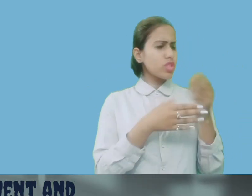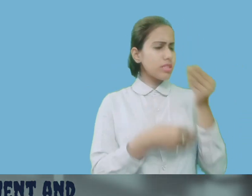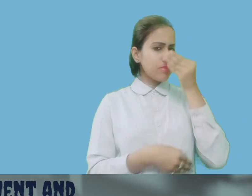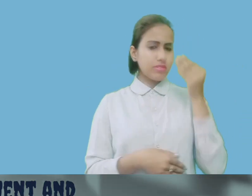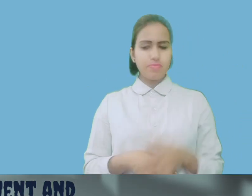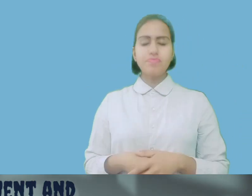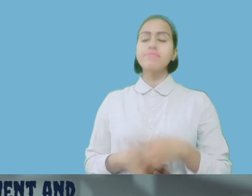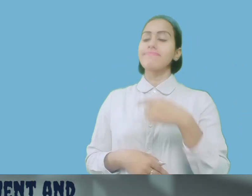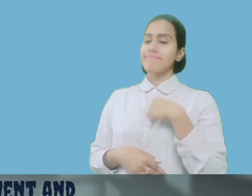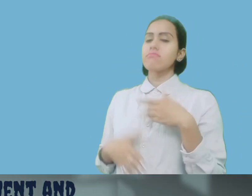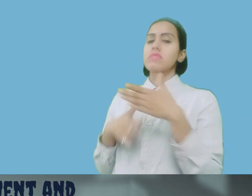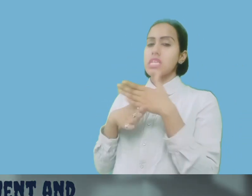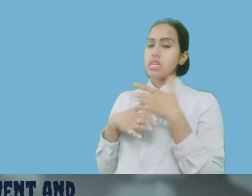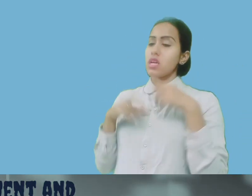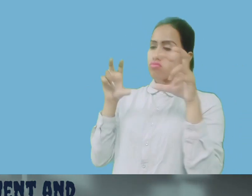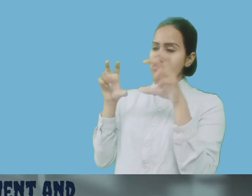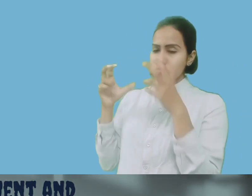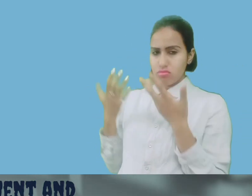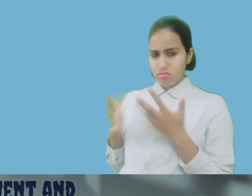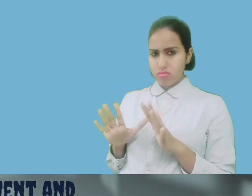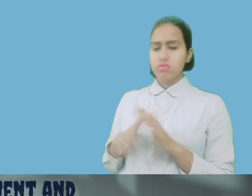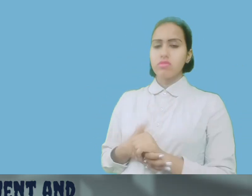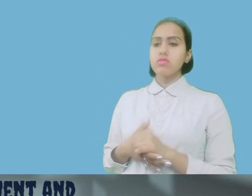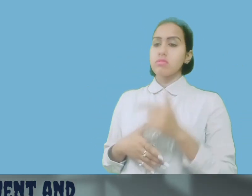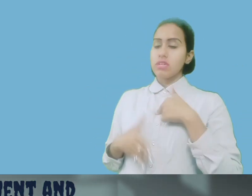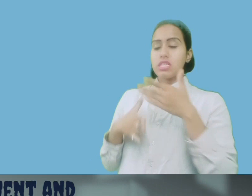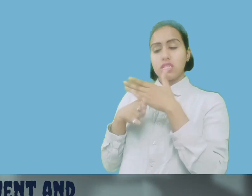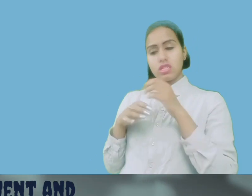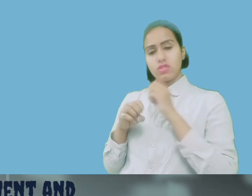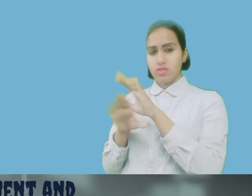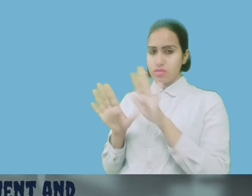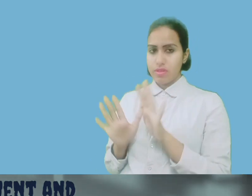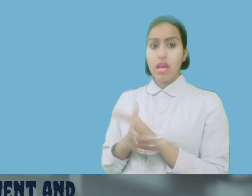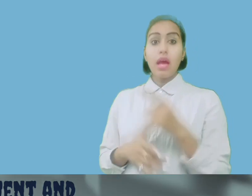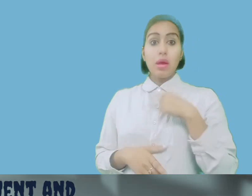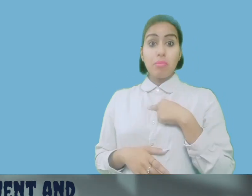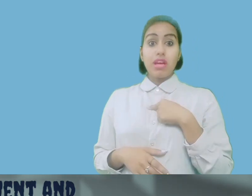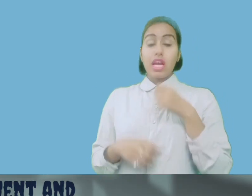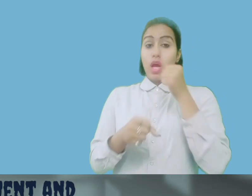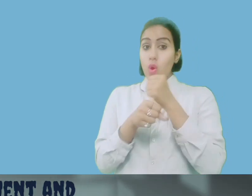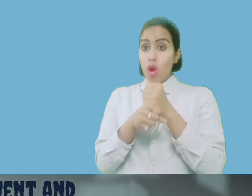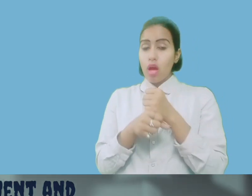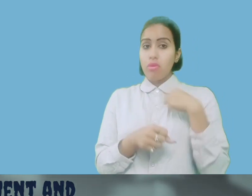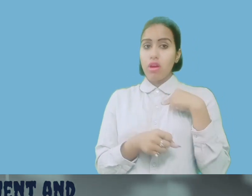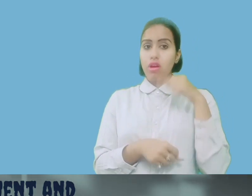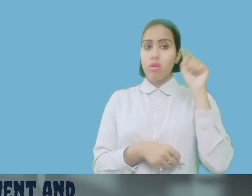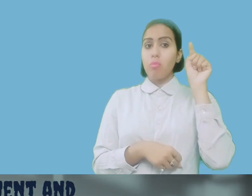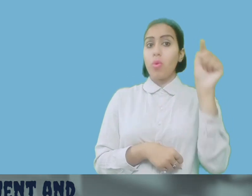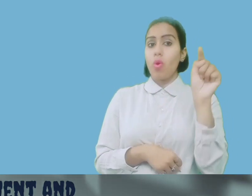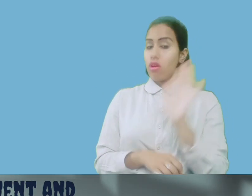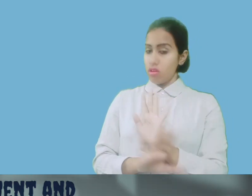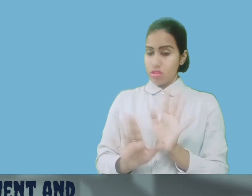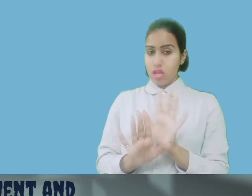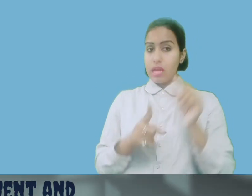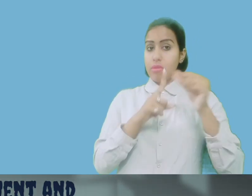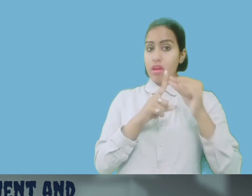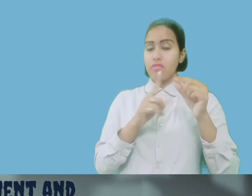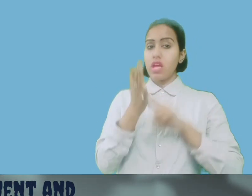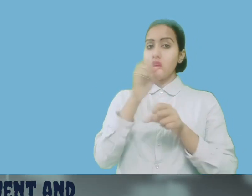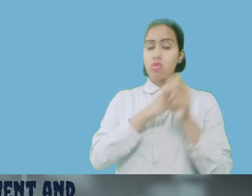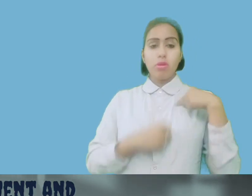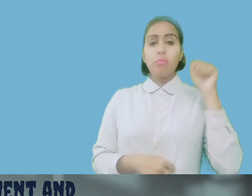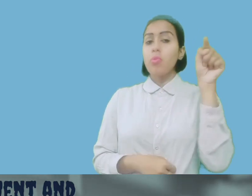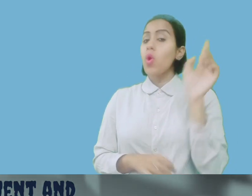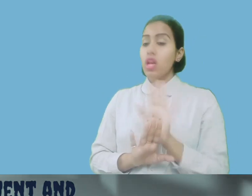कर सकें। वो बस पेपर वर्क में अटक करके रह गए हैं। जो संस्थाएं हैं, चाहे सरकारी हो या गैर सरकारी हो, उनको ग्रांट आ रही है, वो पेपर